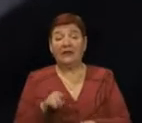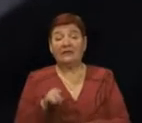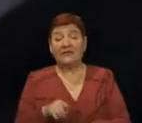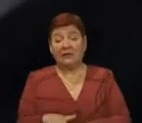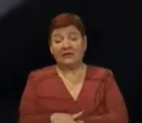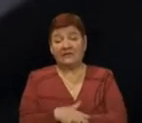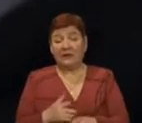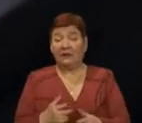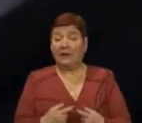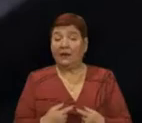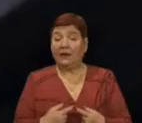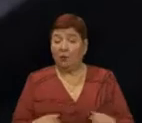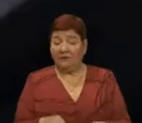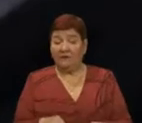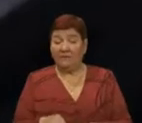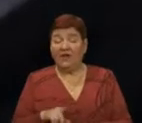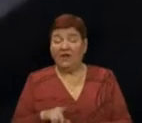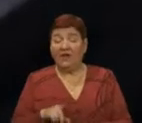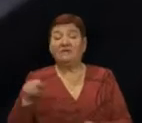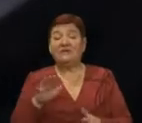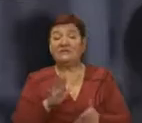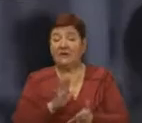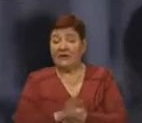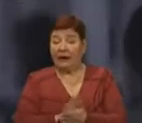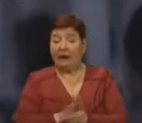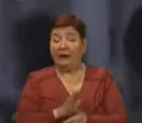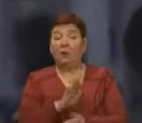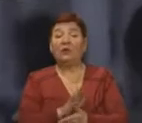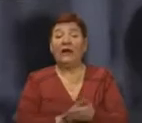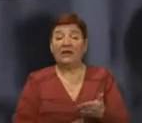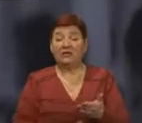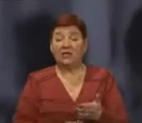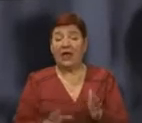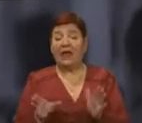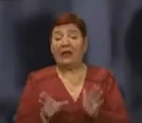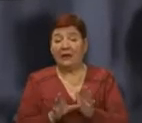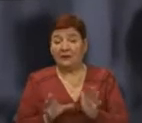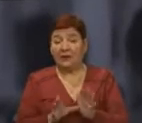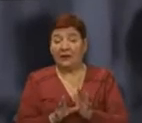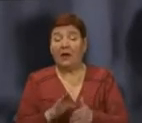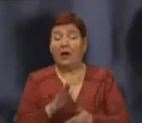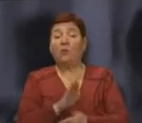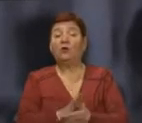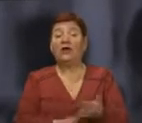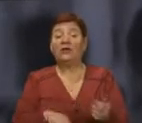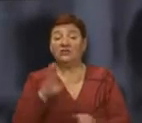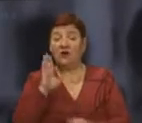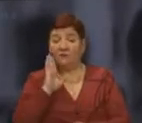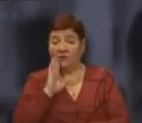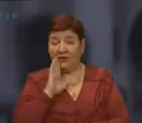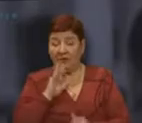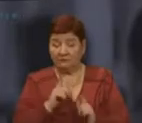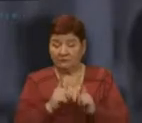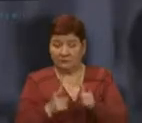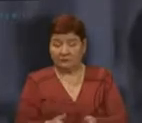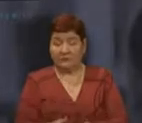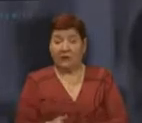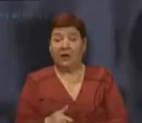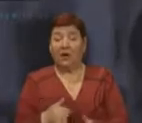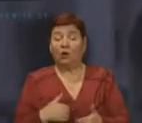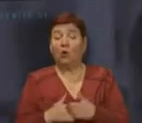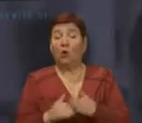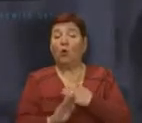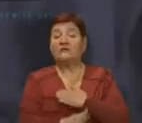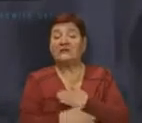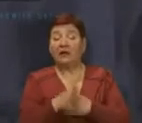населених пунктів. Тобто, наприклад, вивіз сміття, подача електрики, подача води. До